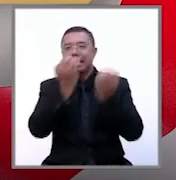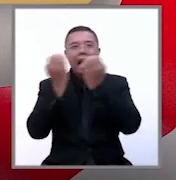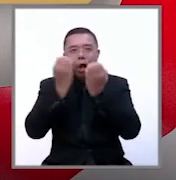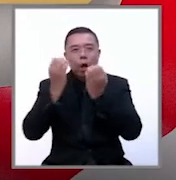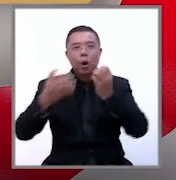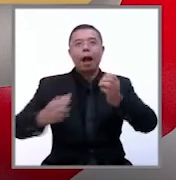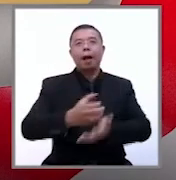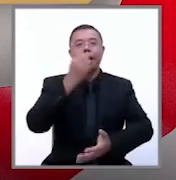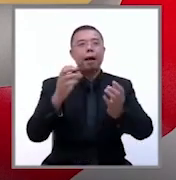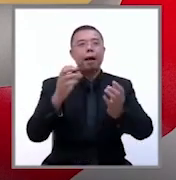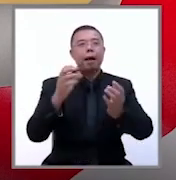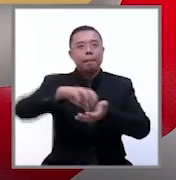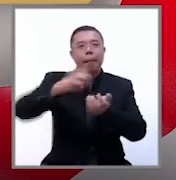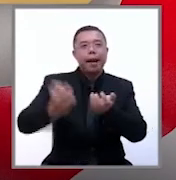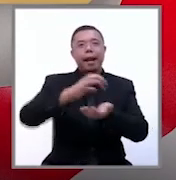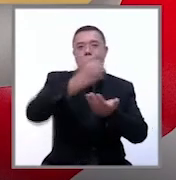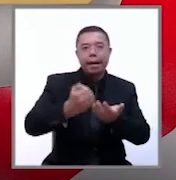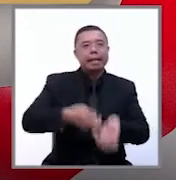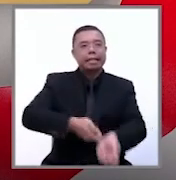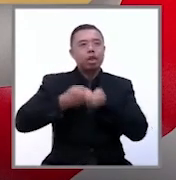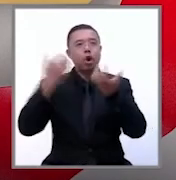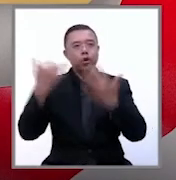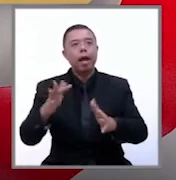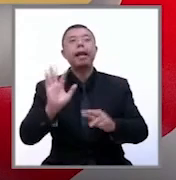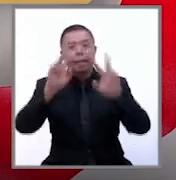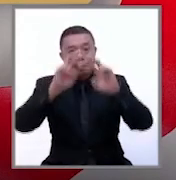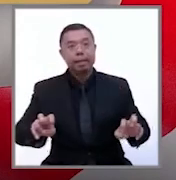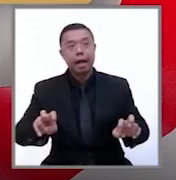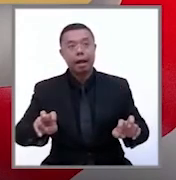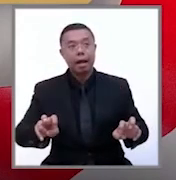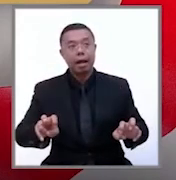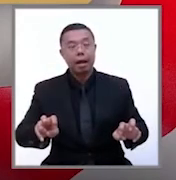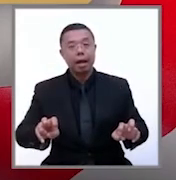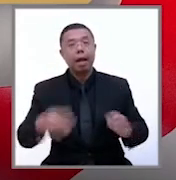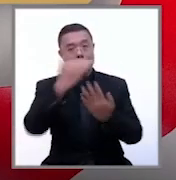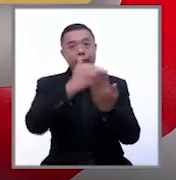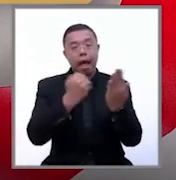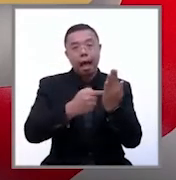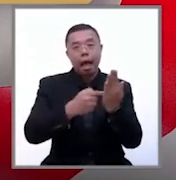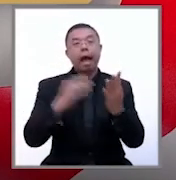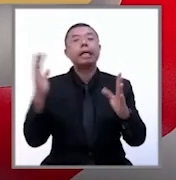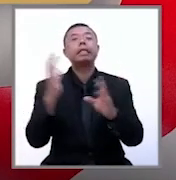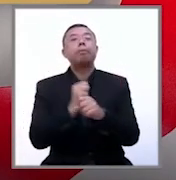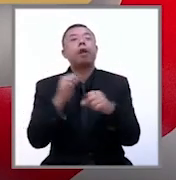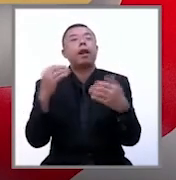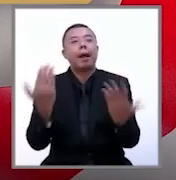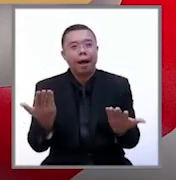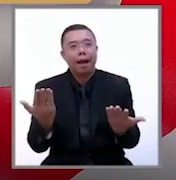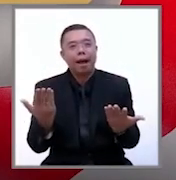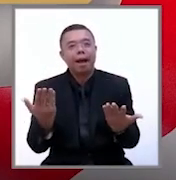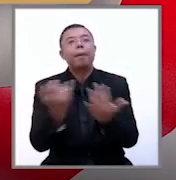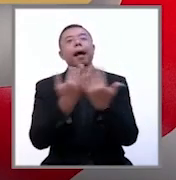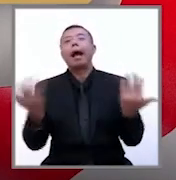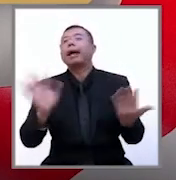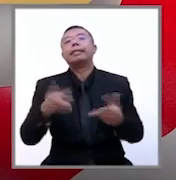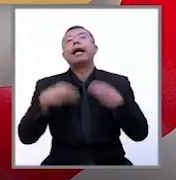singkong itu Pak Cek saja nanti ininya Cek saja datanya intinya adalah warga